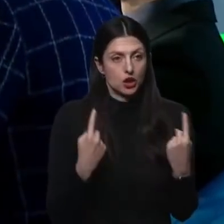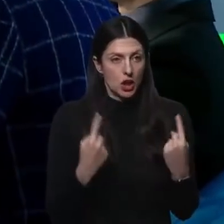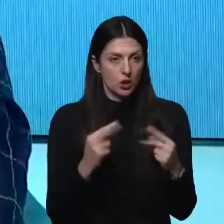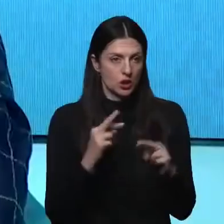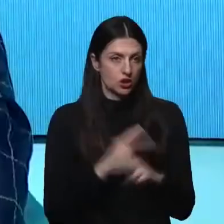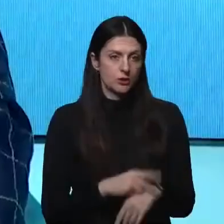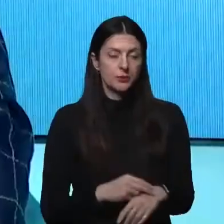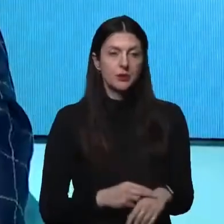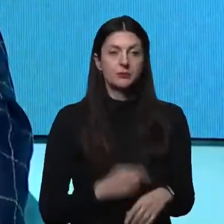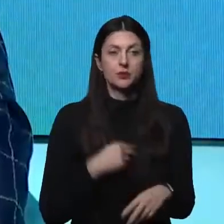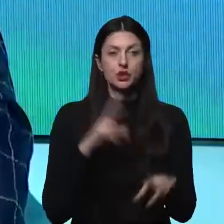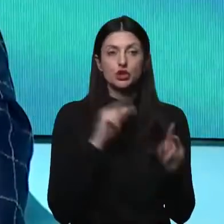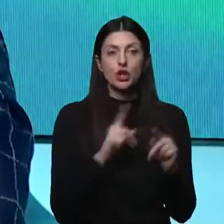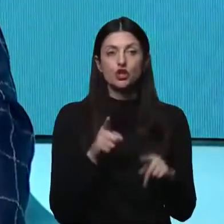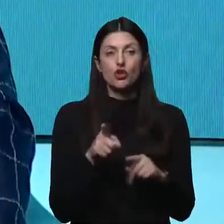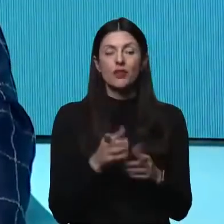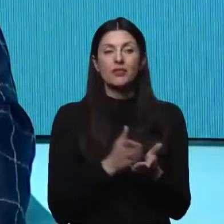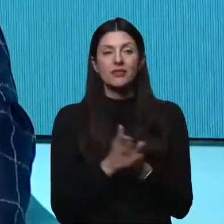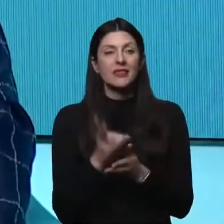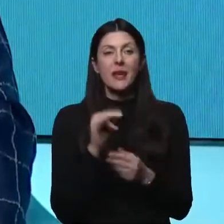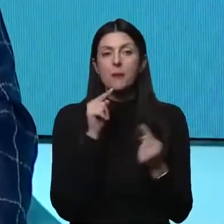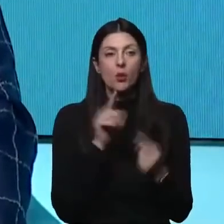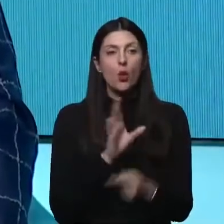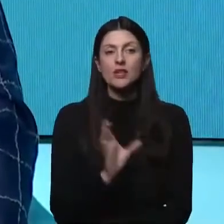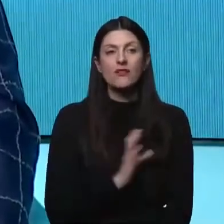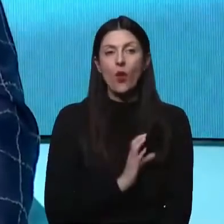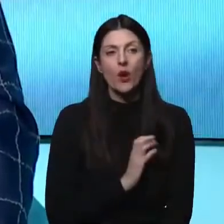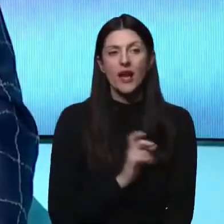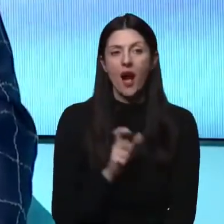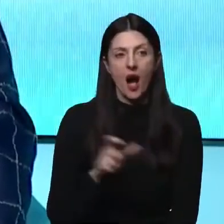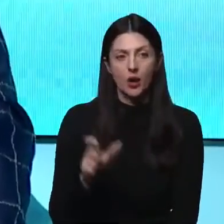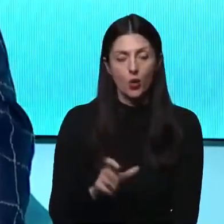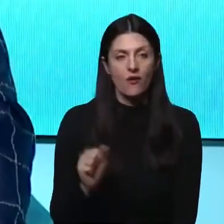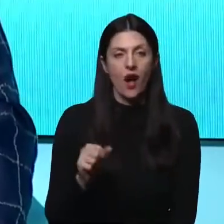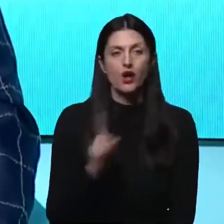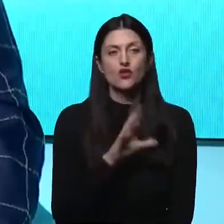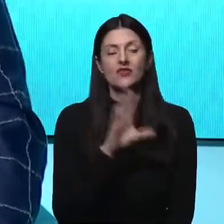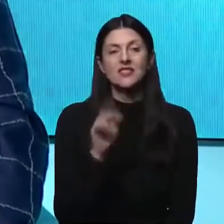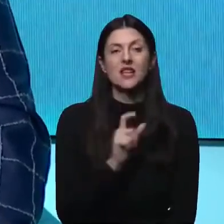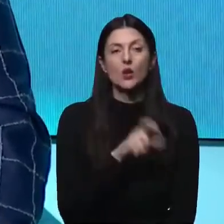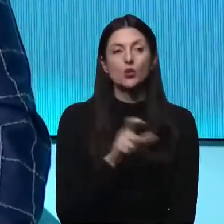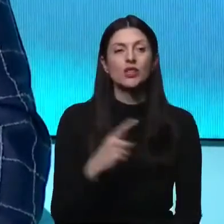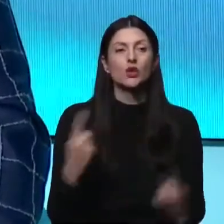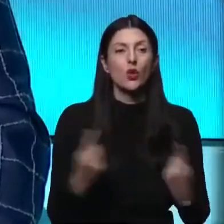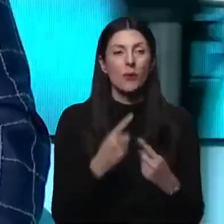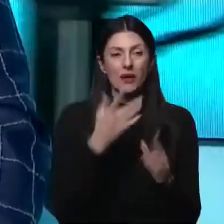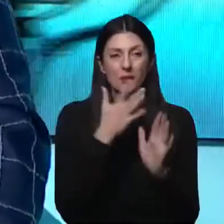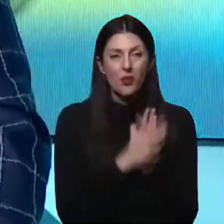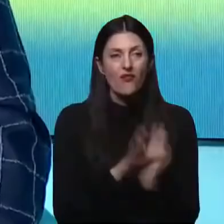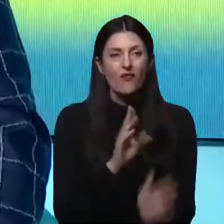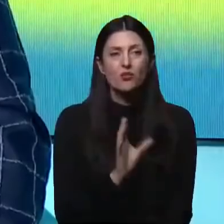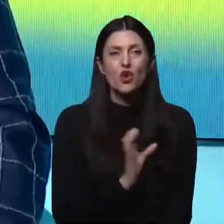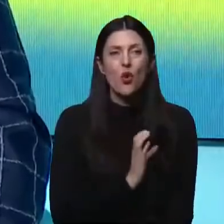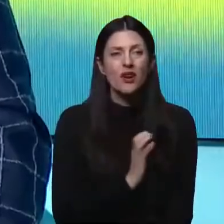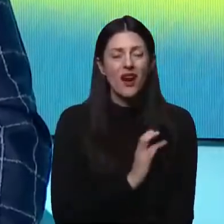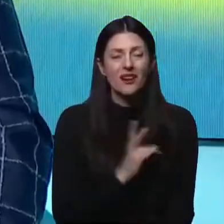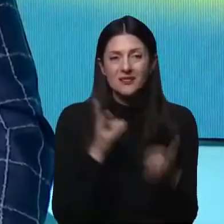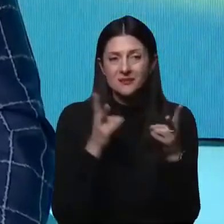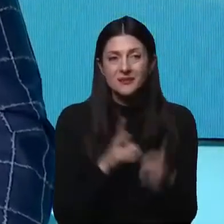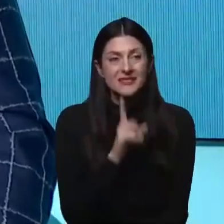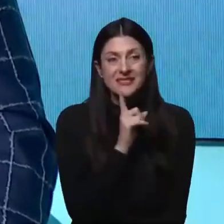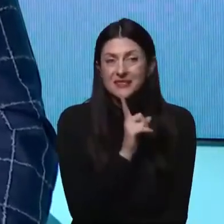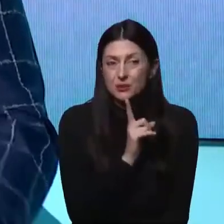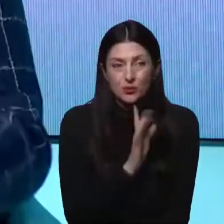Я считаю, что он направлен не против олигархов. Чтобы все люди нормальные поняли, олигархи вообще не пострадают от этого закона.